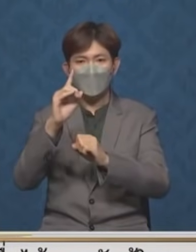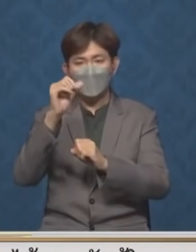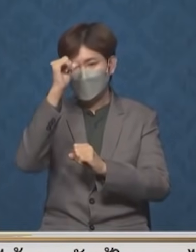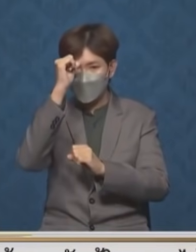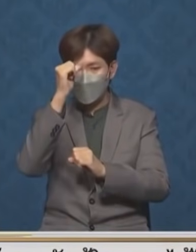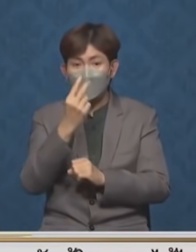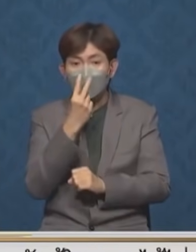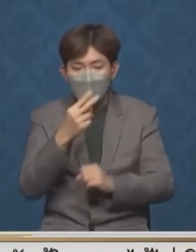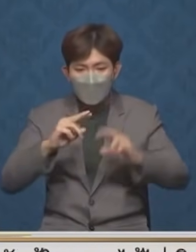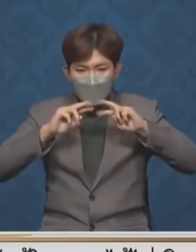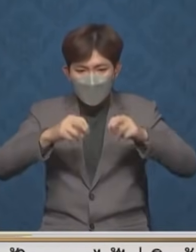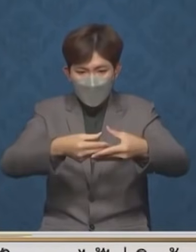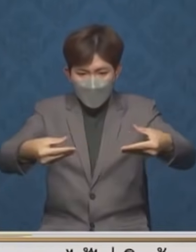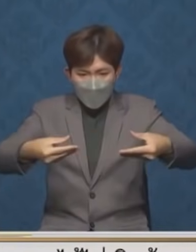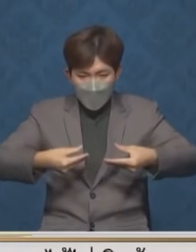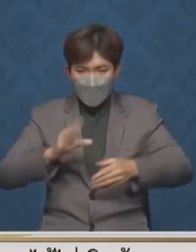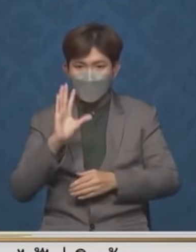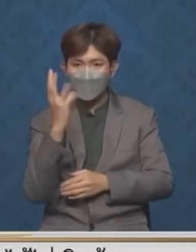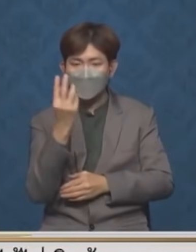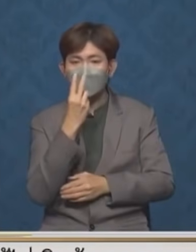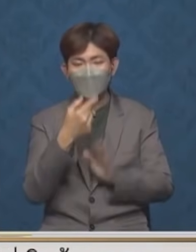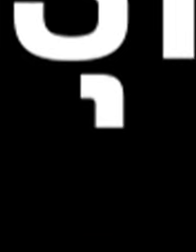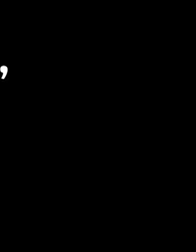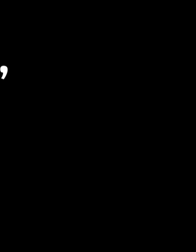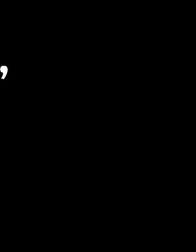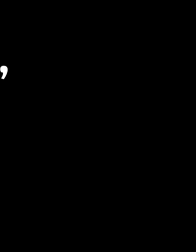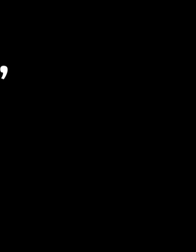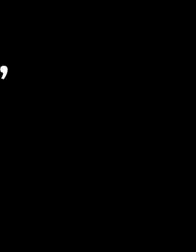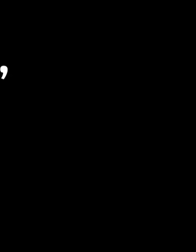เอางานวิจัยในระดับโลกมายืนยันกลางสภาด้วย